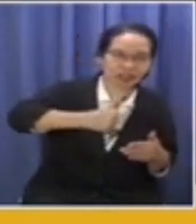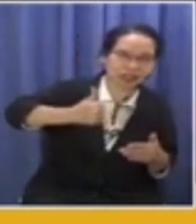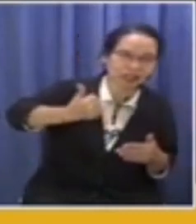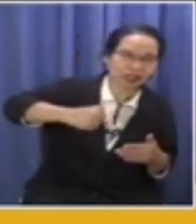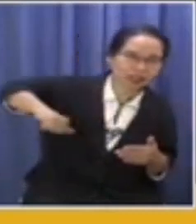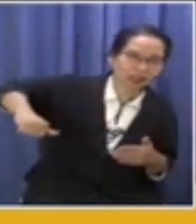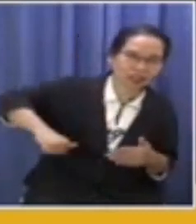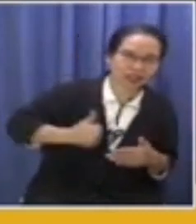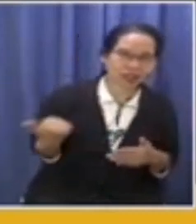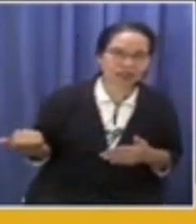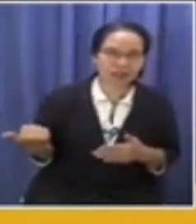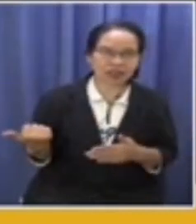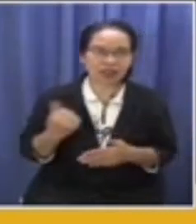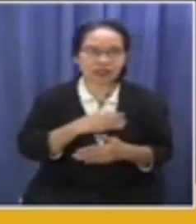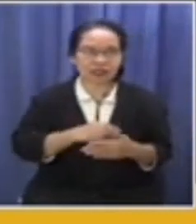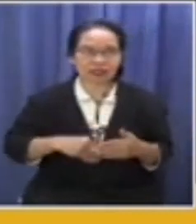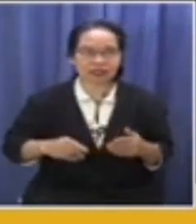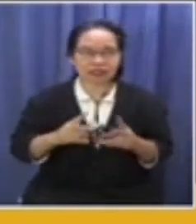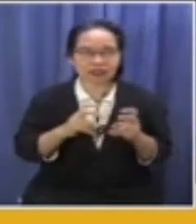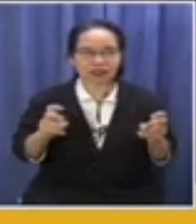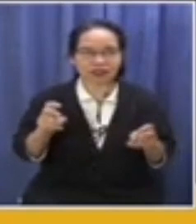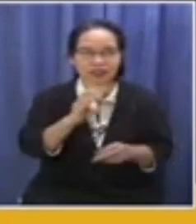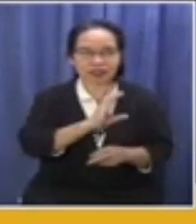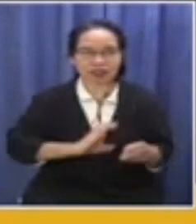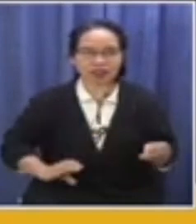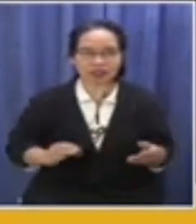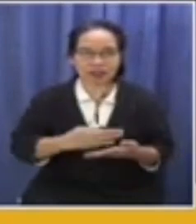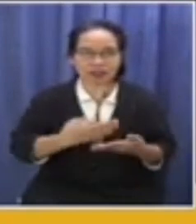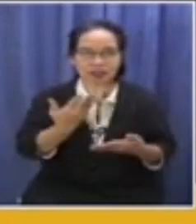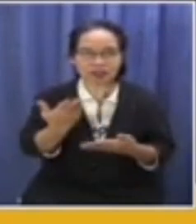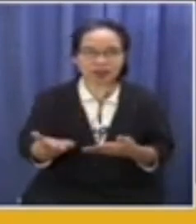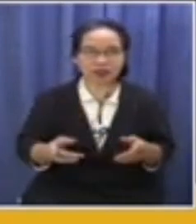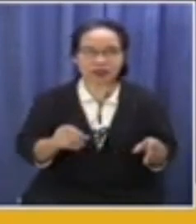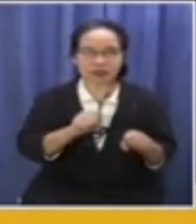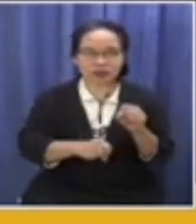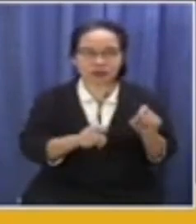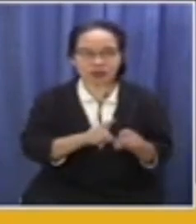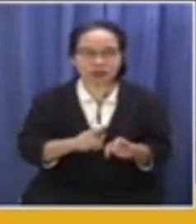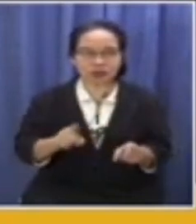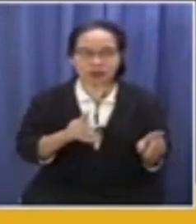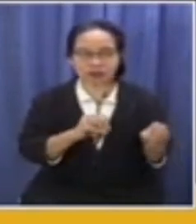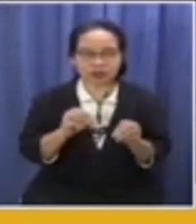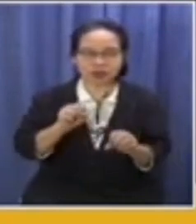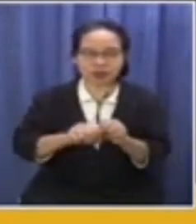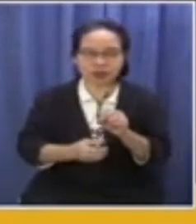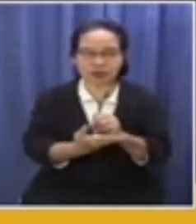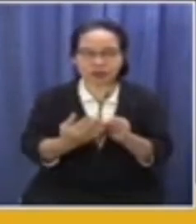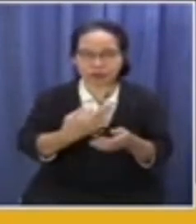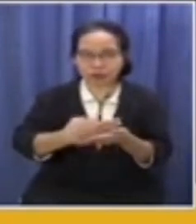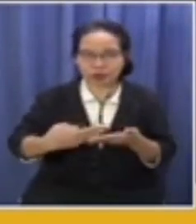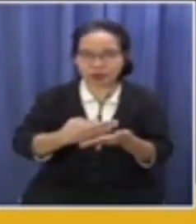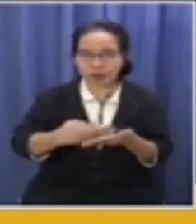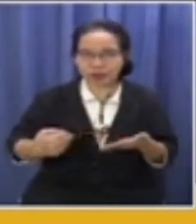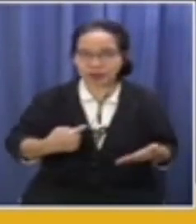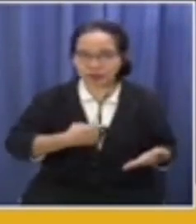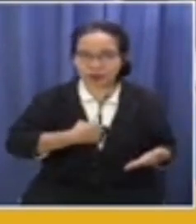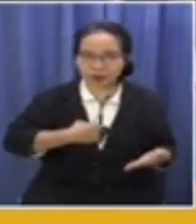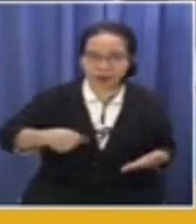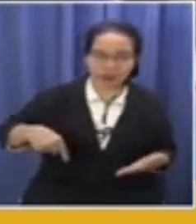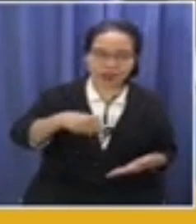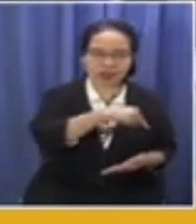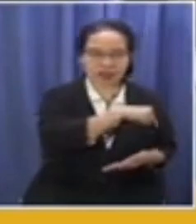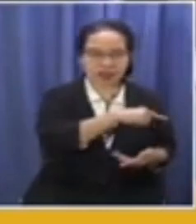paanong pinatawad kayo ng Panginoon ganun din ang gagawin ninyo kaya p halimbawa nagpataw waran tayo papatawarin din